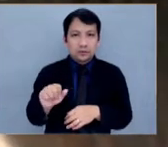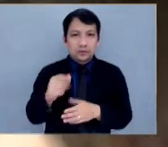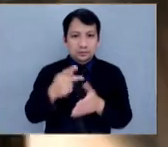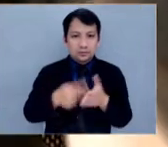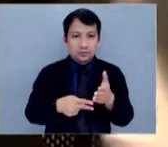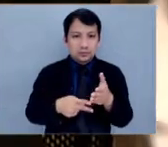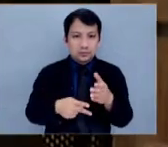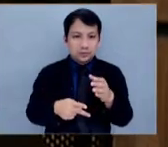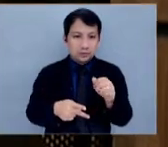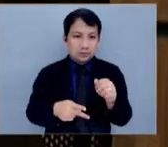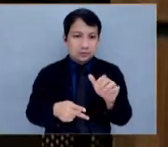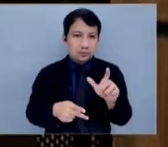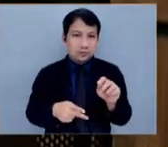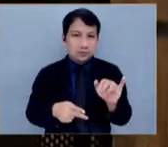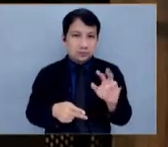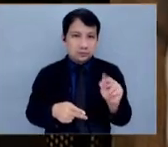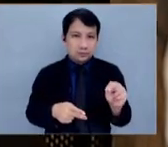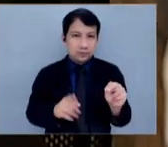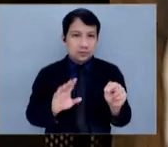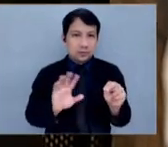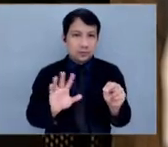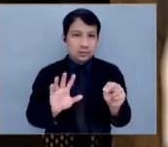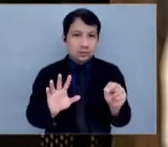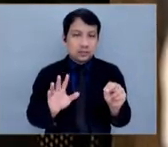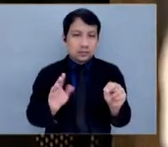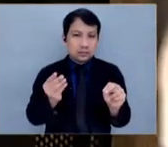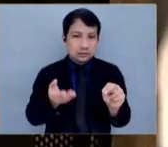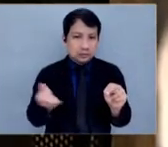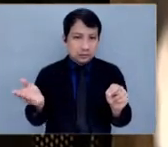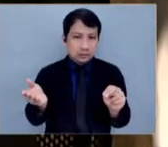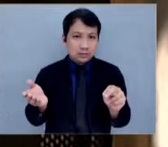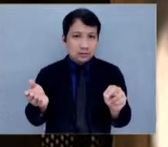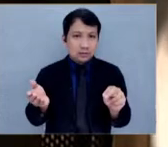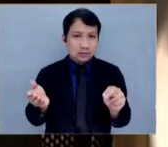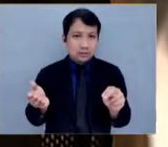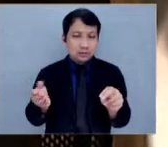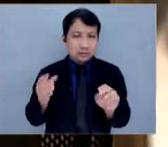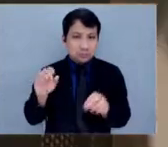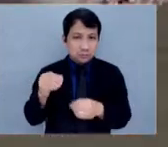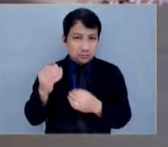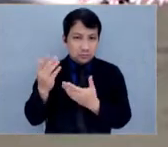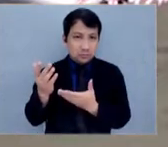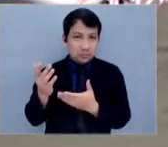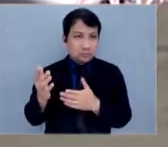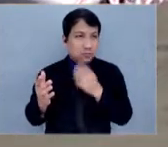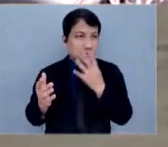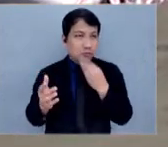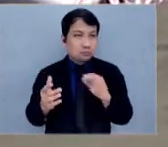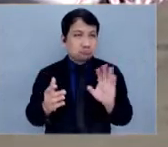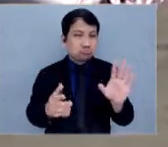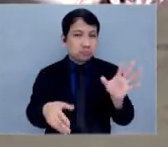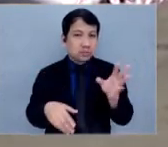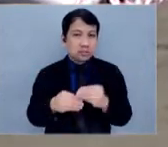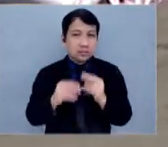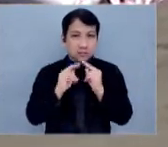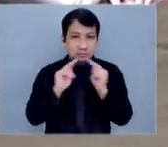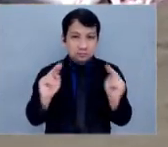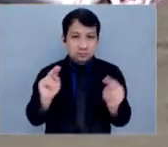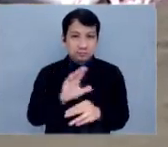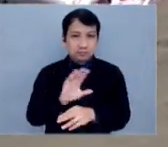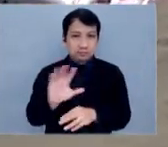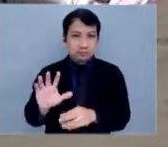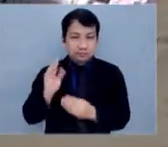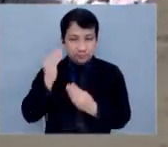So hindi na siya basta i-offer lang kung kanino. Nagbabalita mula sa